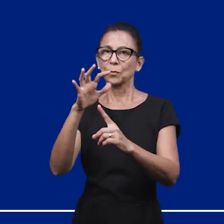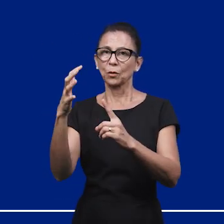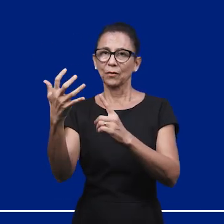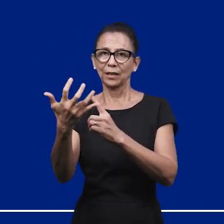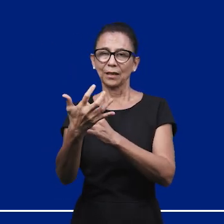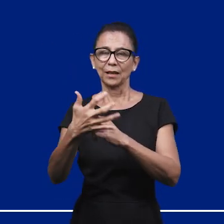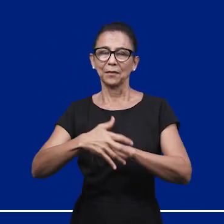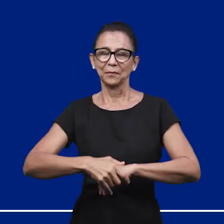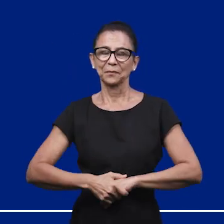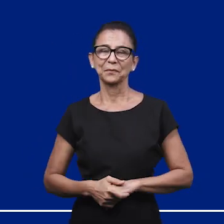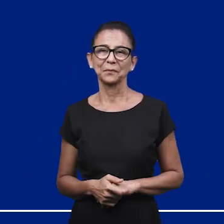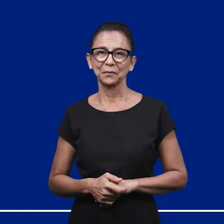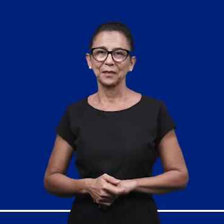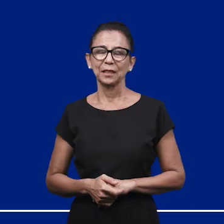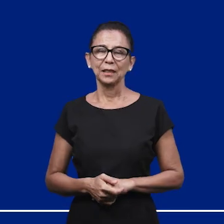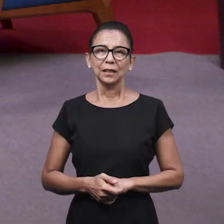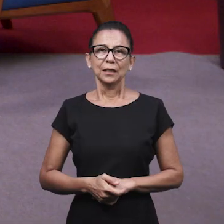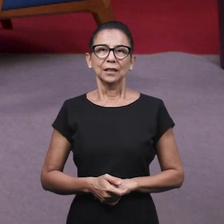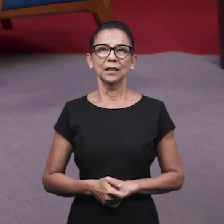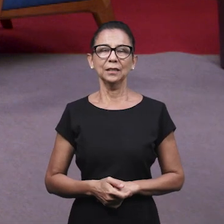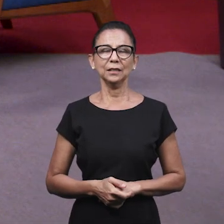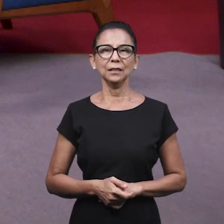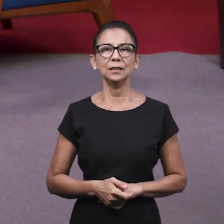Et comment se donner la provision de Dieu?